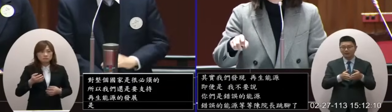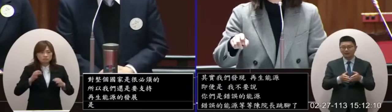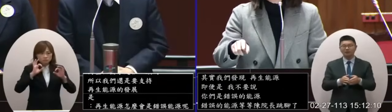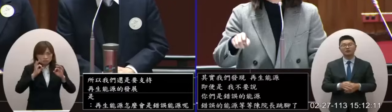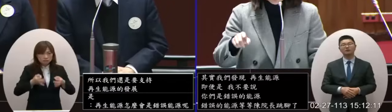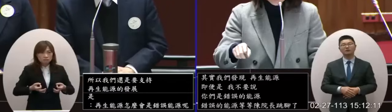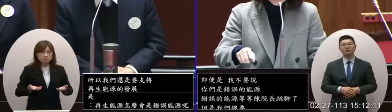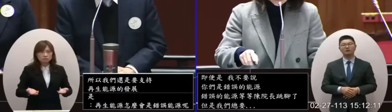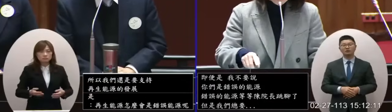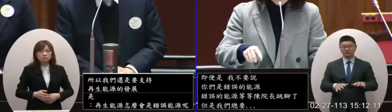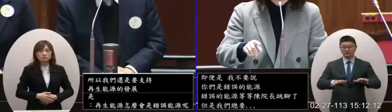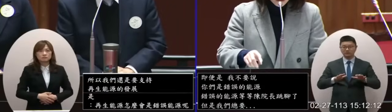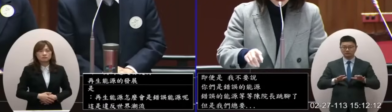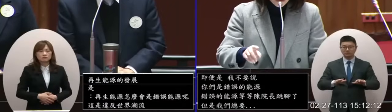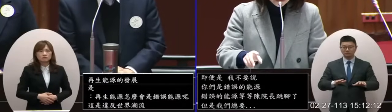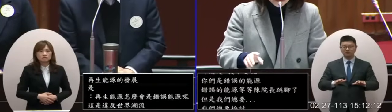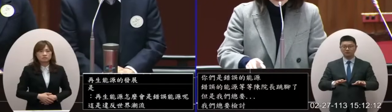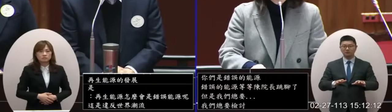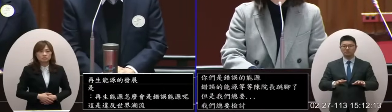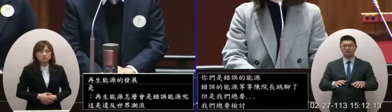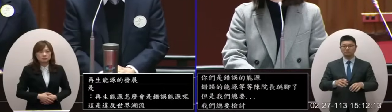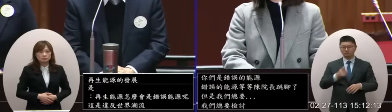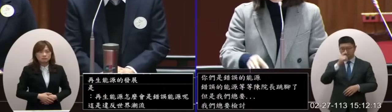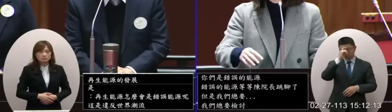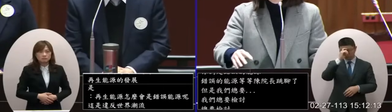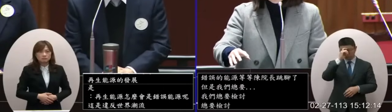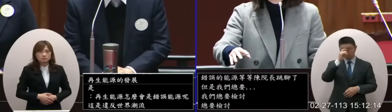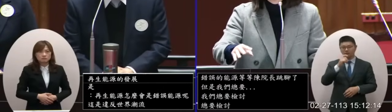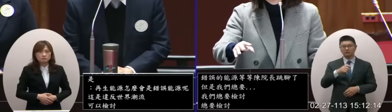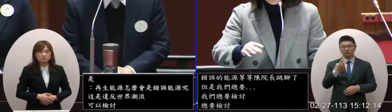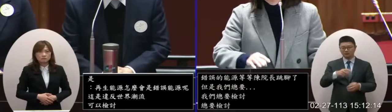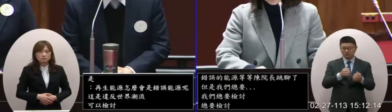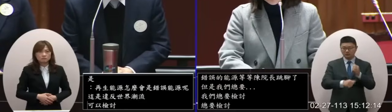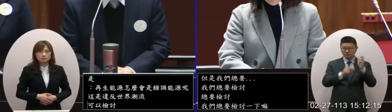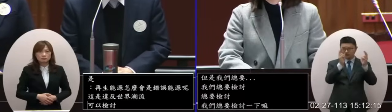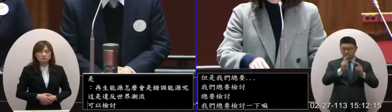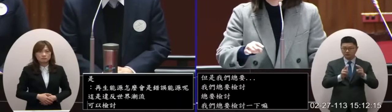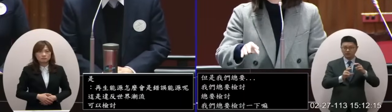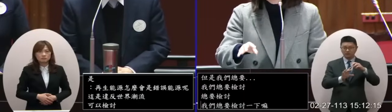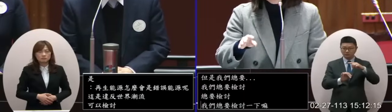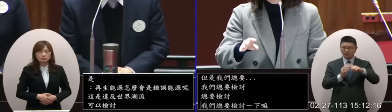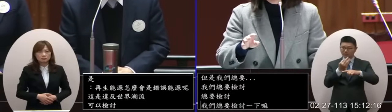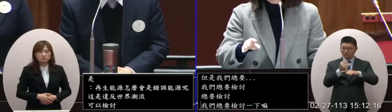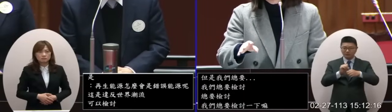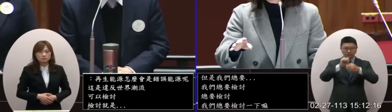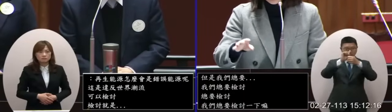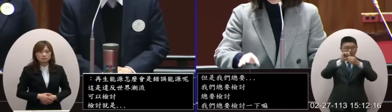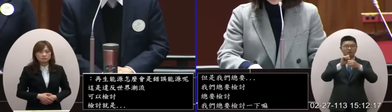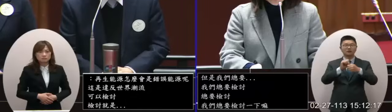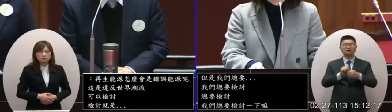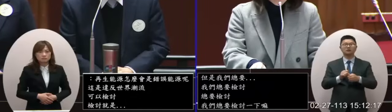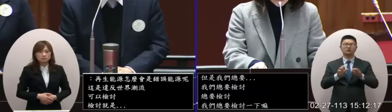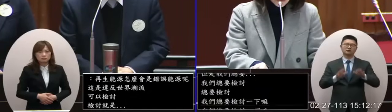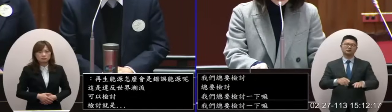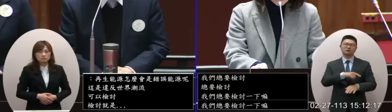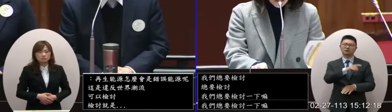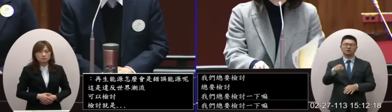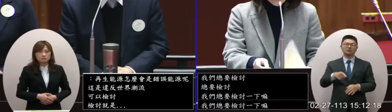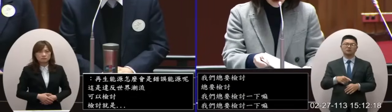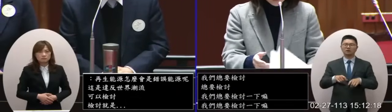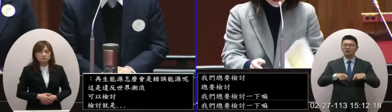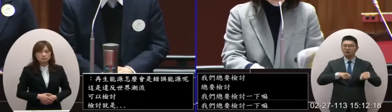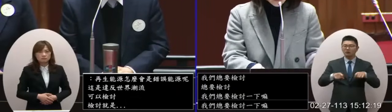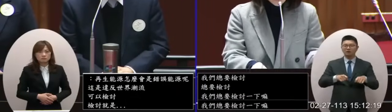即便是目前，我们希望我们的再生能源占比增加，但是以目前你们的速度，要